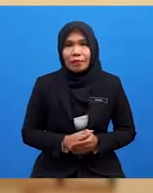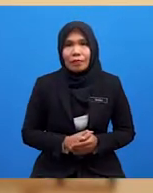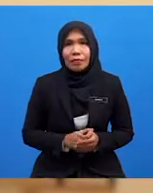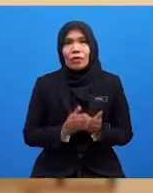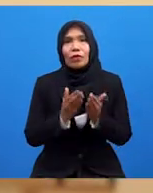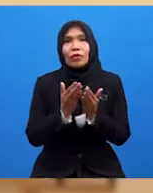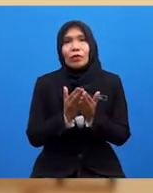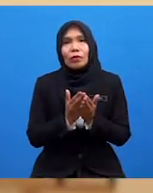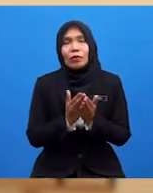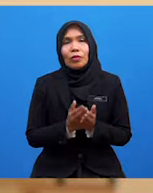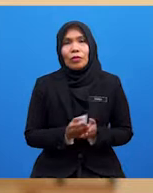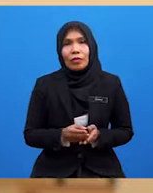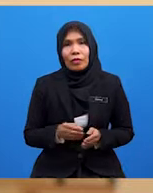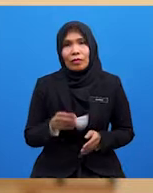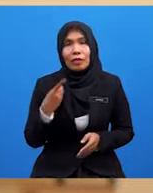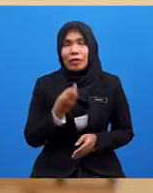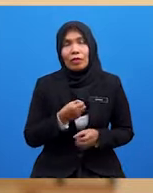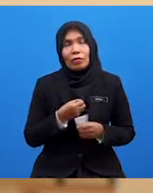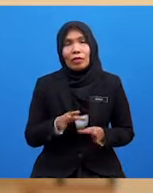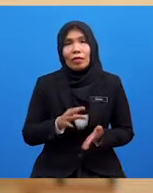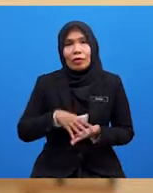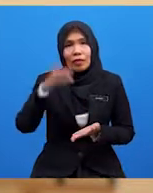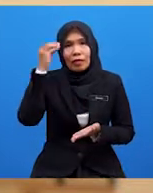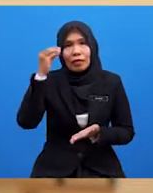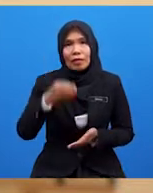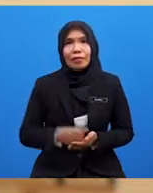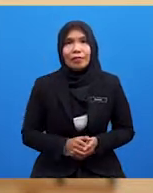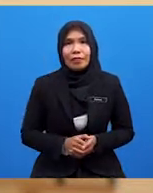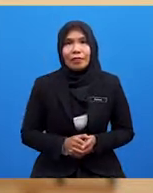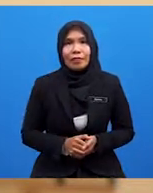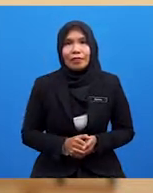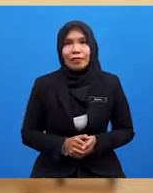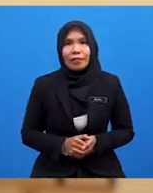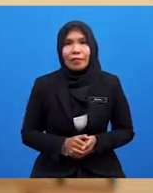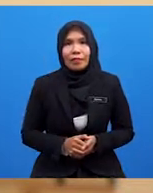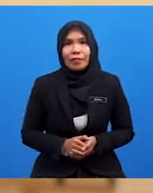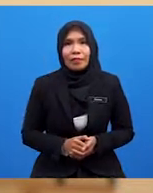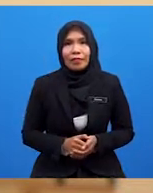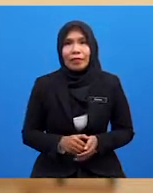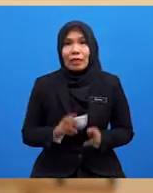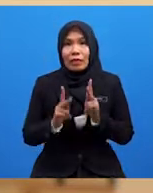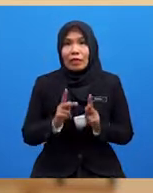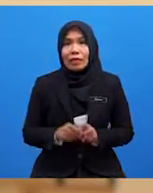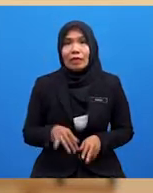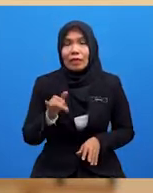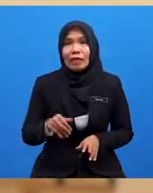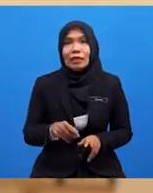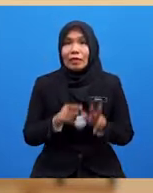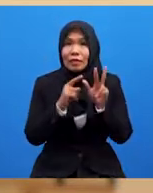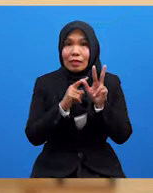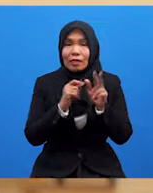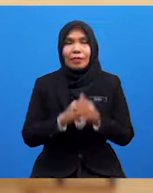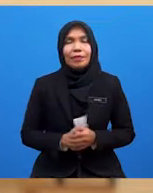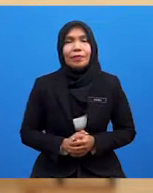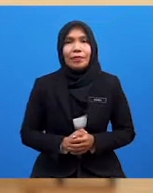Syukur kita telah pelajari kelompok kata tugas yang ketiga iaitu kata pra-frasa dan